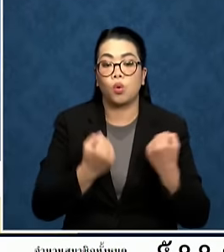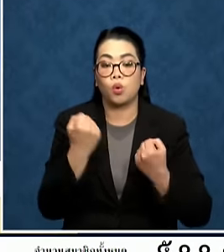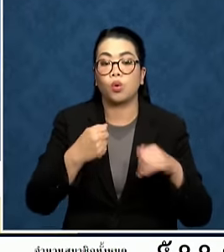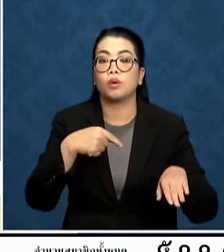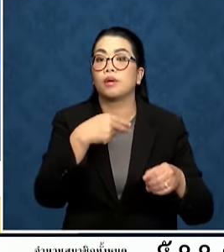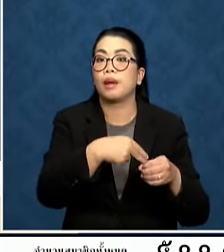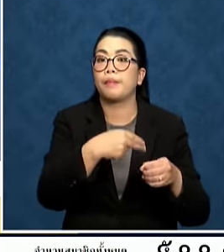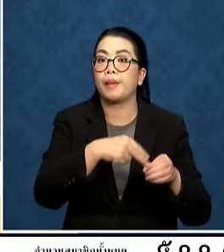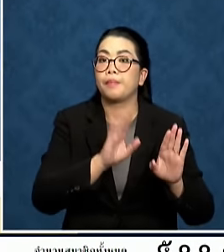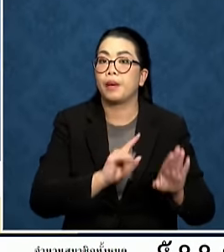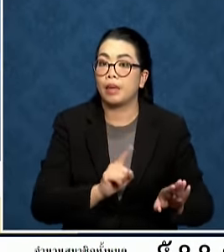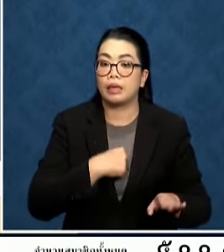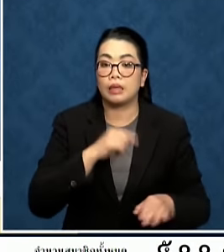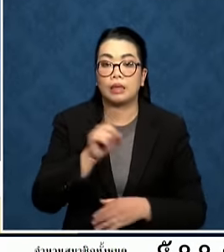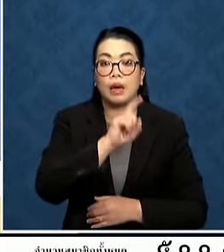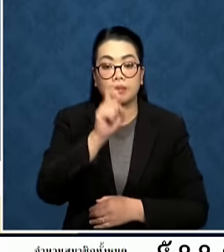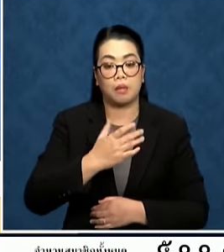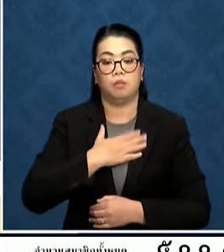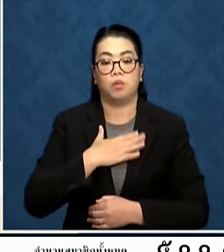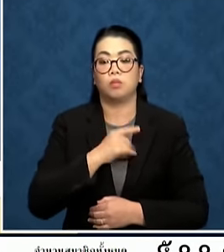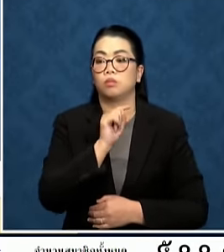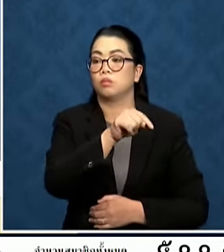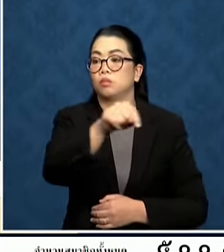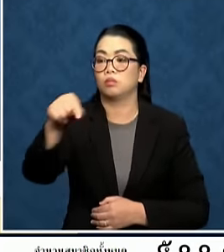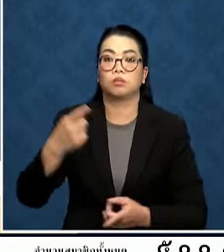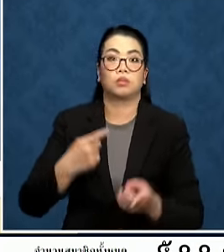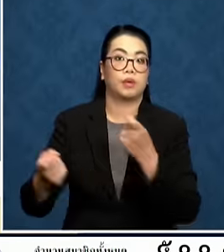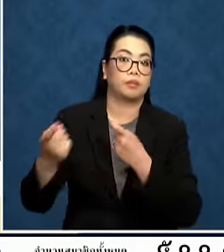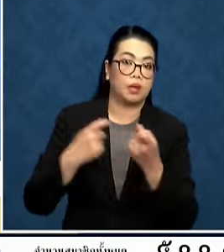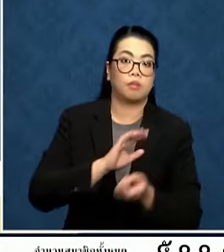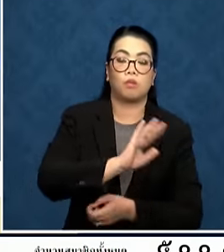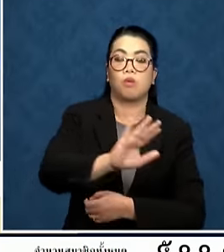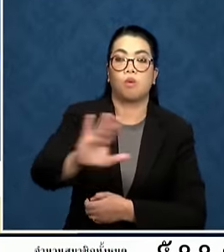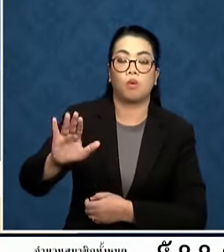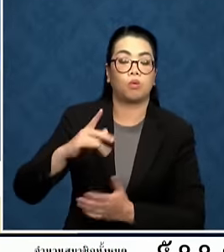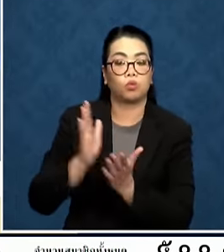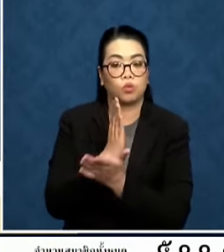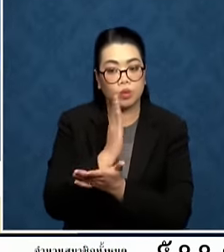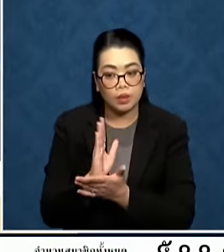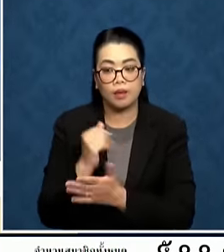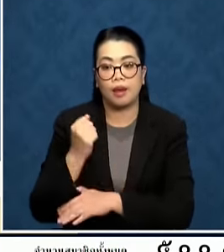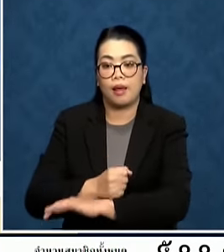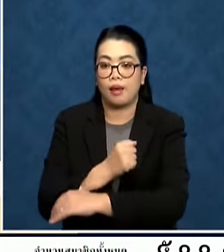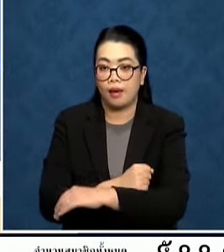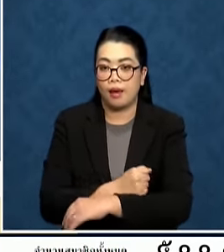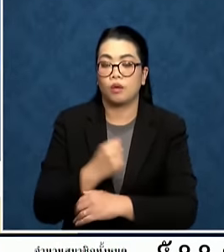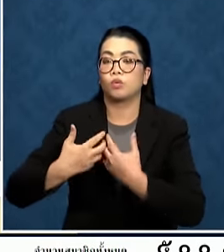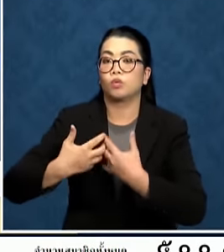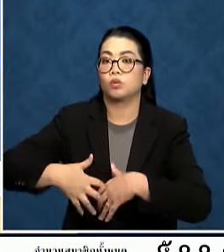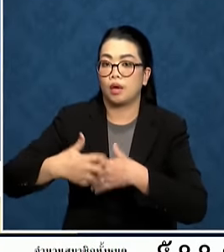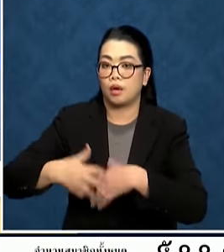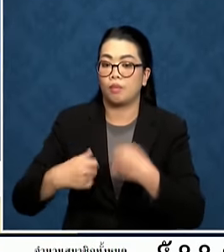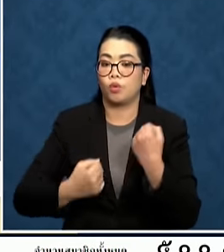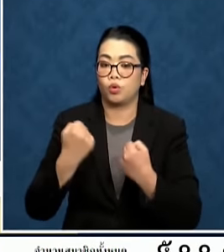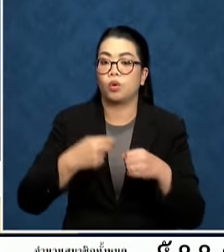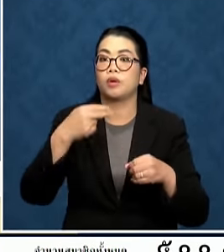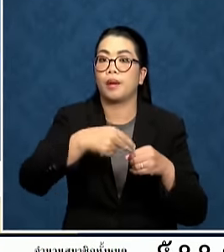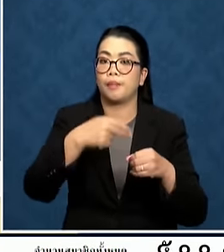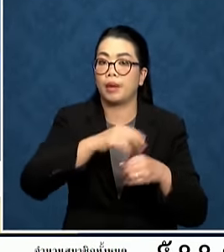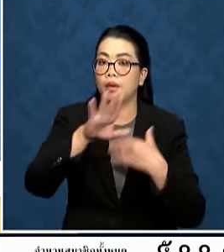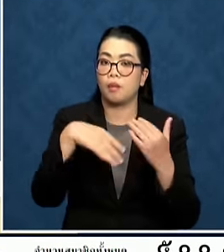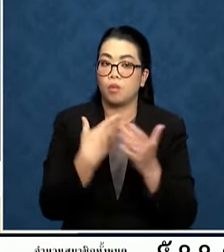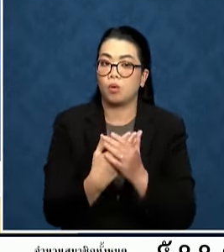ไรไม่ใช่แค่คำถามจากผมเท่านั้นแต่เป็นคำถามจากทั้งธุรกิจและแรงงานในอุตสาหกรรมรถยนต์สันดาบเขาฝากถามมานะ